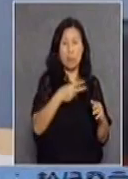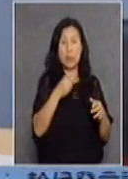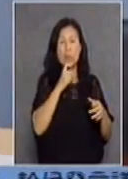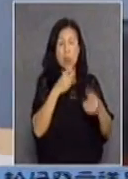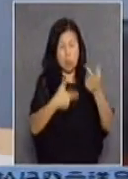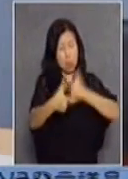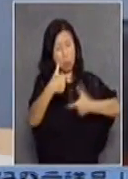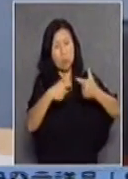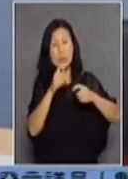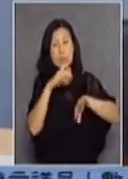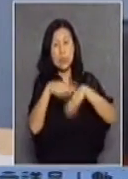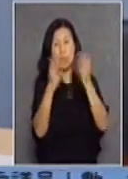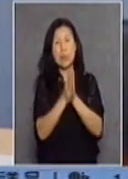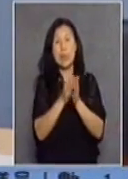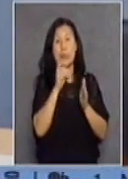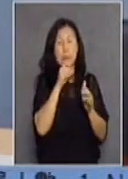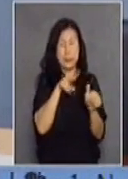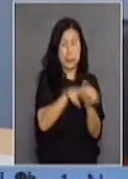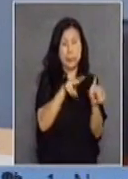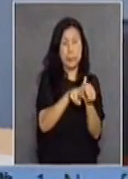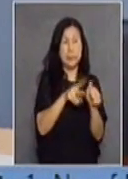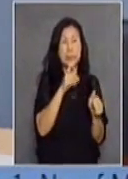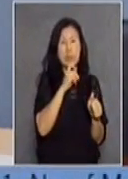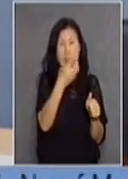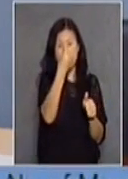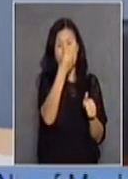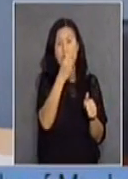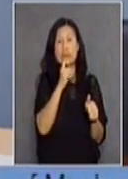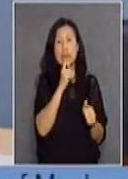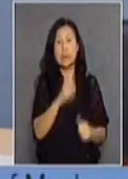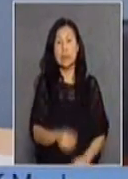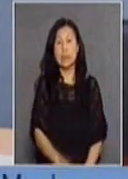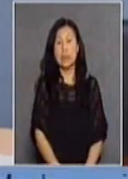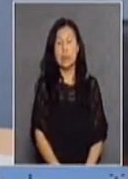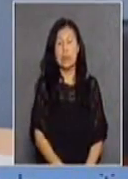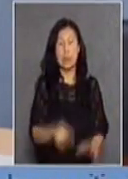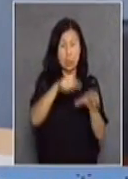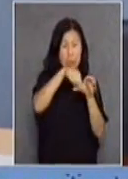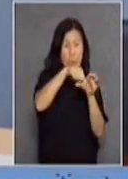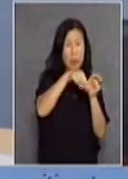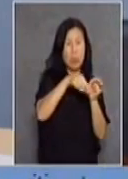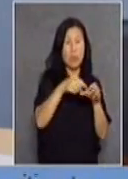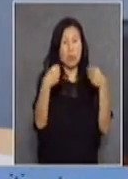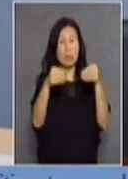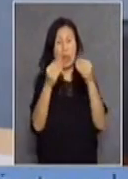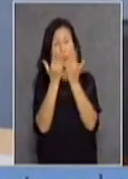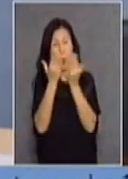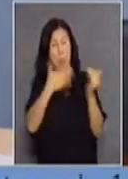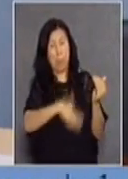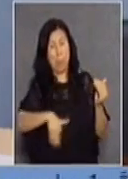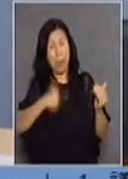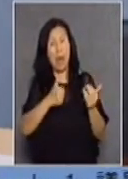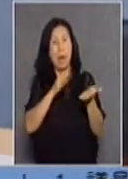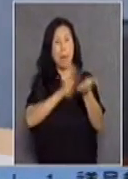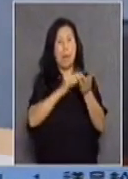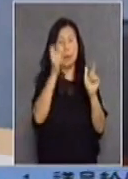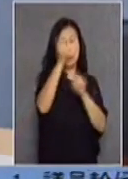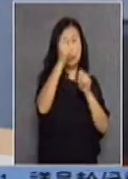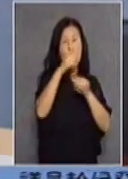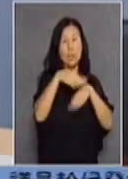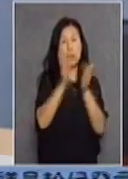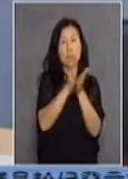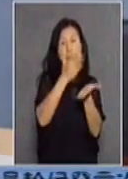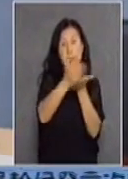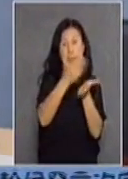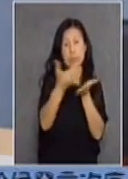目，大大限制了香港在貧窮、教育、衛生及社會福利方面的開